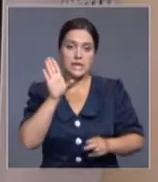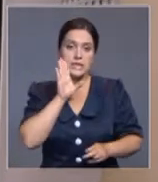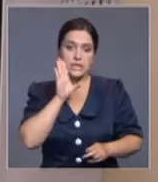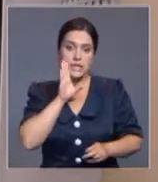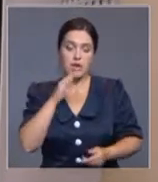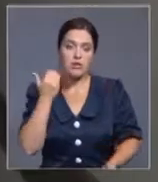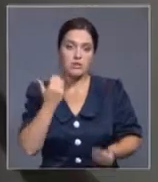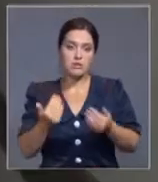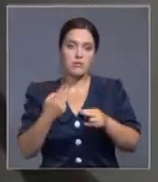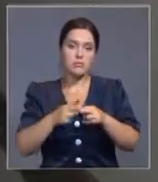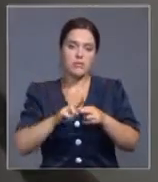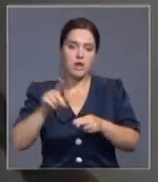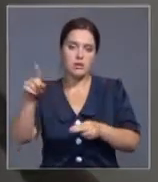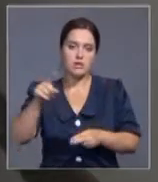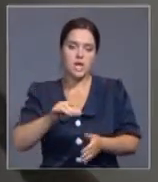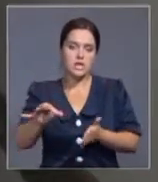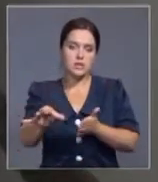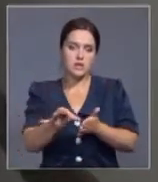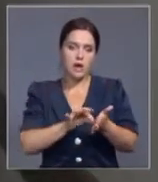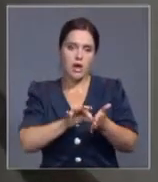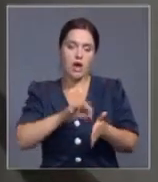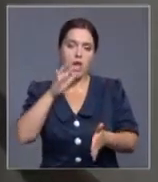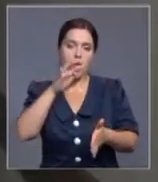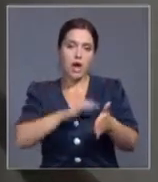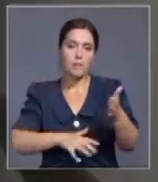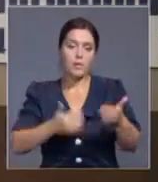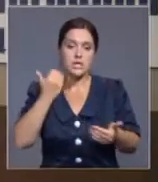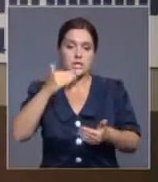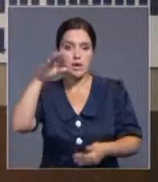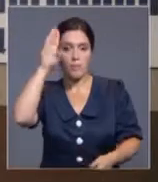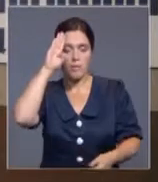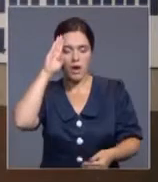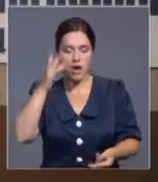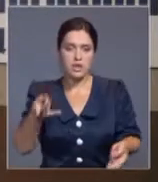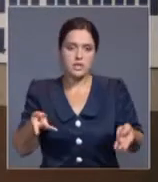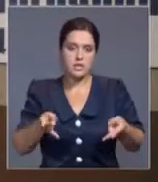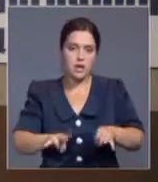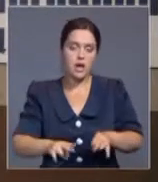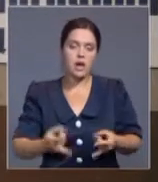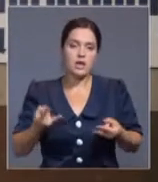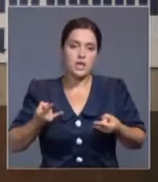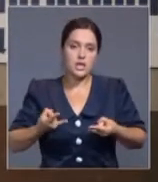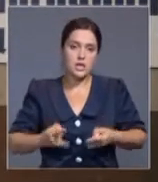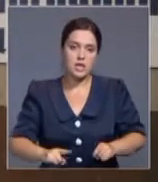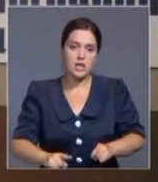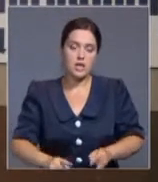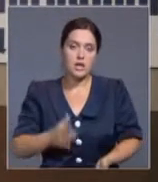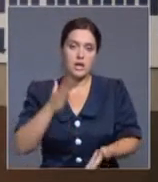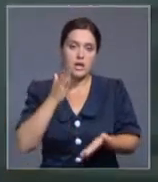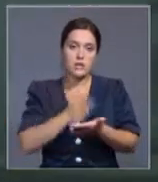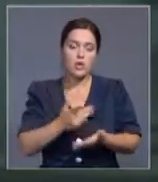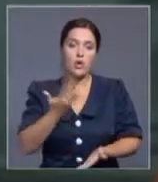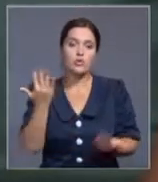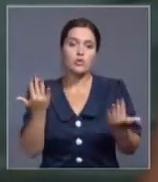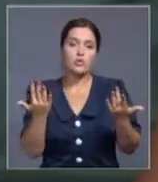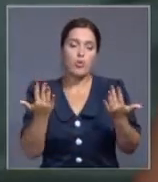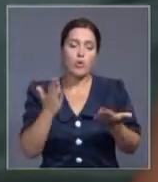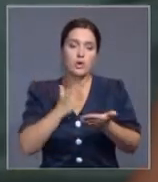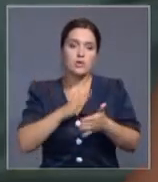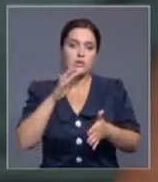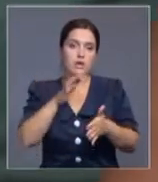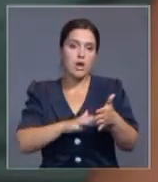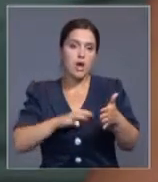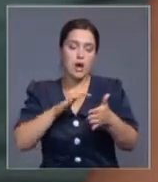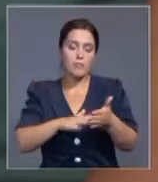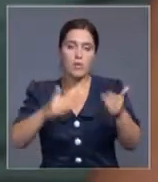пол будущего ребенка «правильный» в кавычках, то есть мальчик, ответ, конечно, положительный. В противном случае... Сколько смертельных приговоров